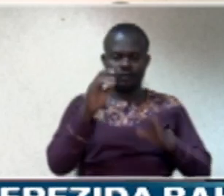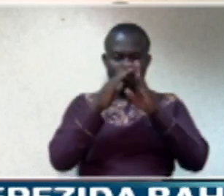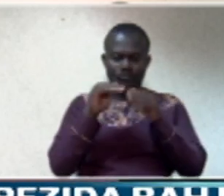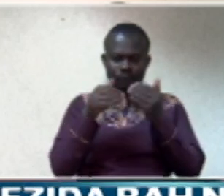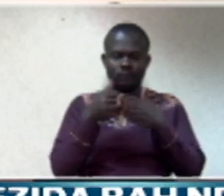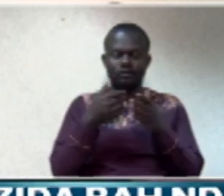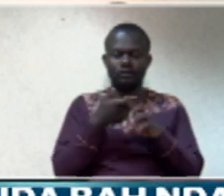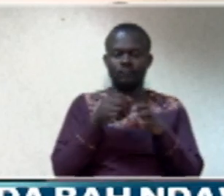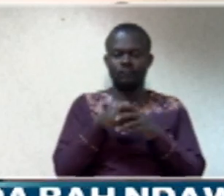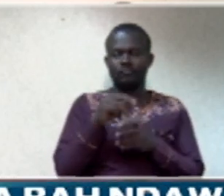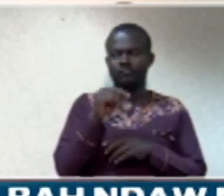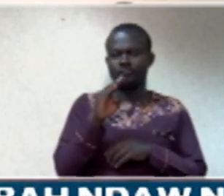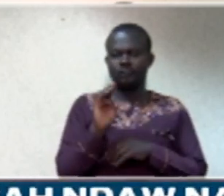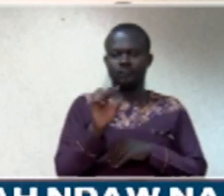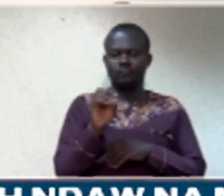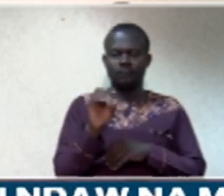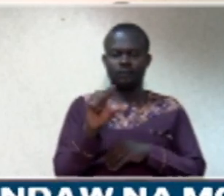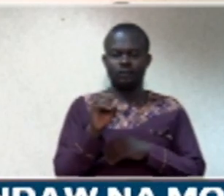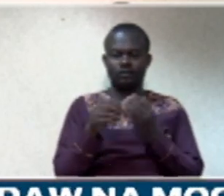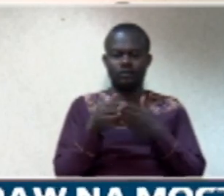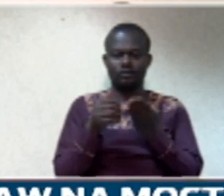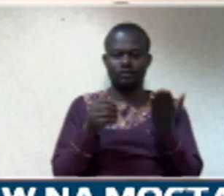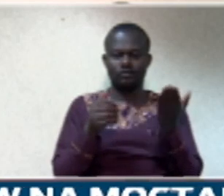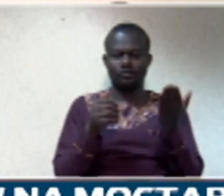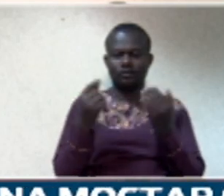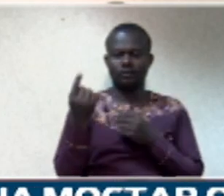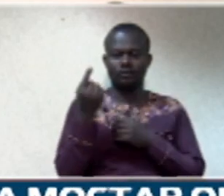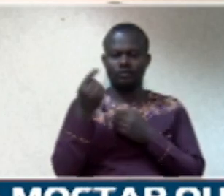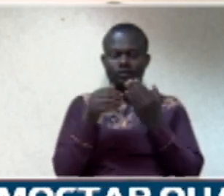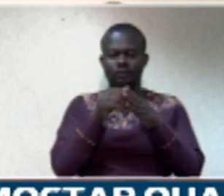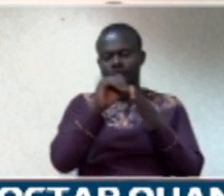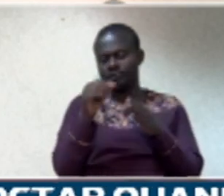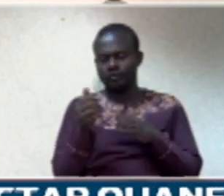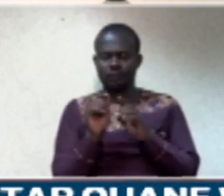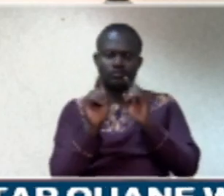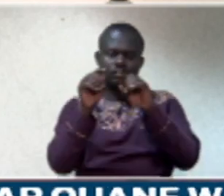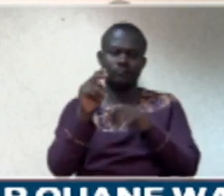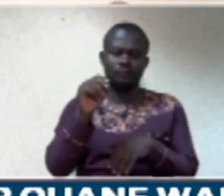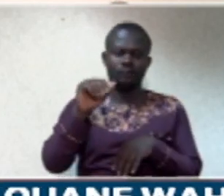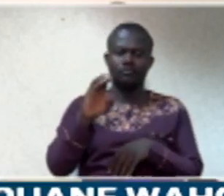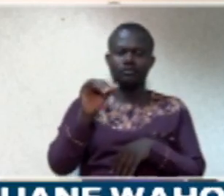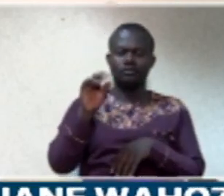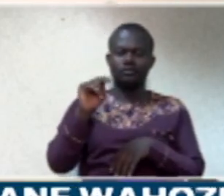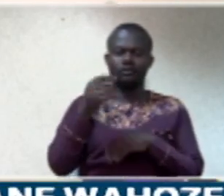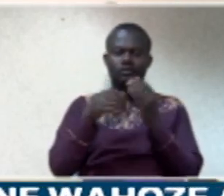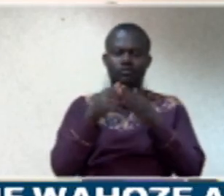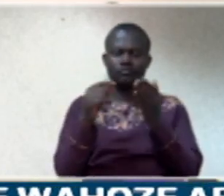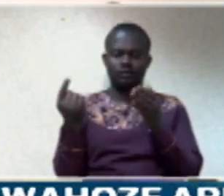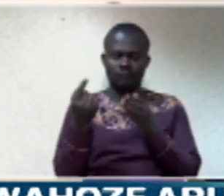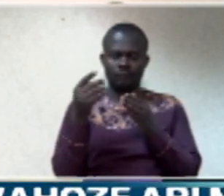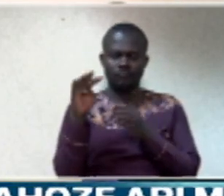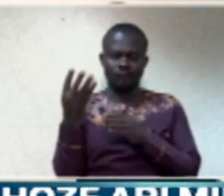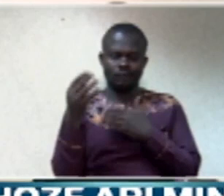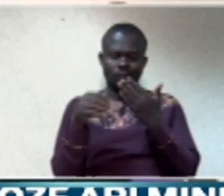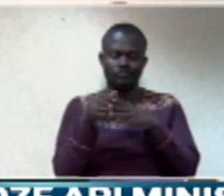Nyabugogo kugera kuri Nyabarongo nawo uzaba lane zenye ndetse n'undi ujya za Nyacyonga nawo uzaba lane zenye hariho n'umuhanda